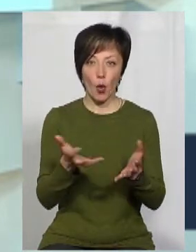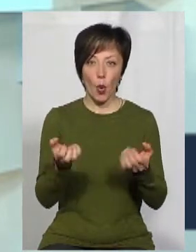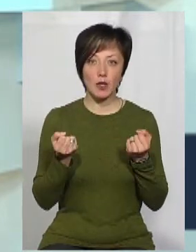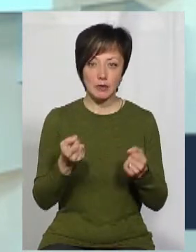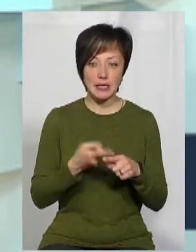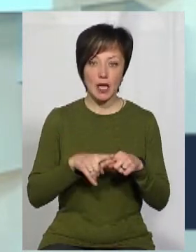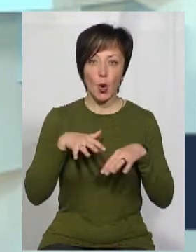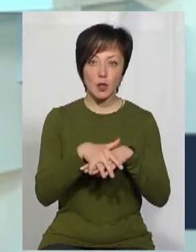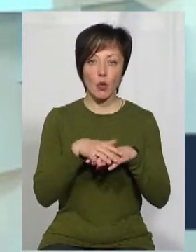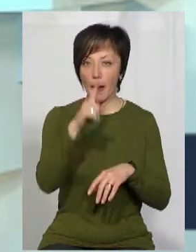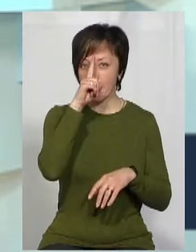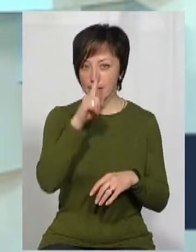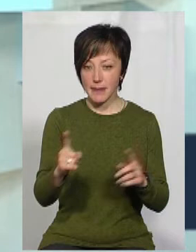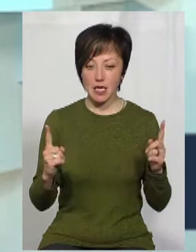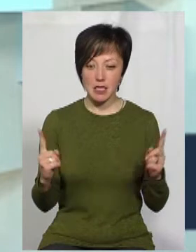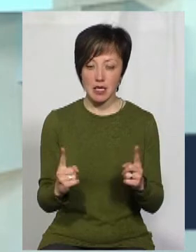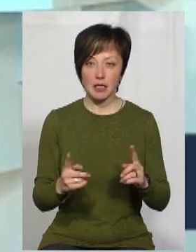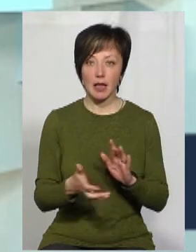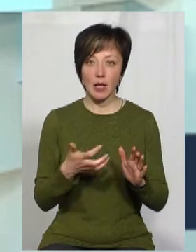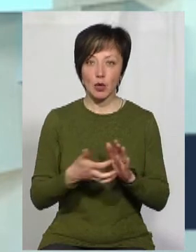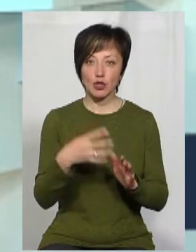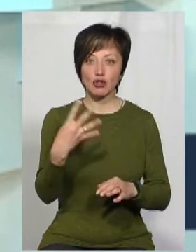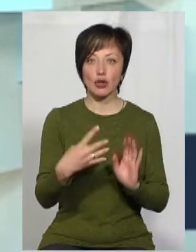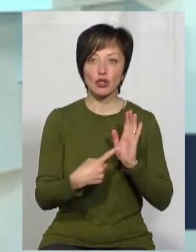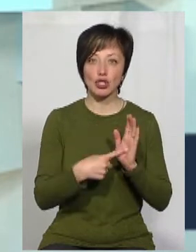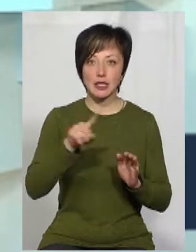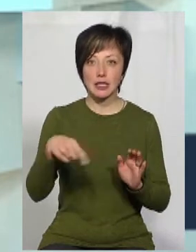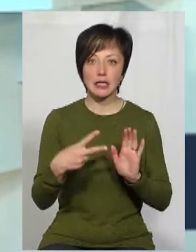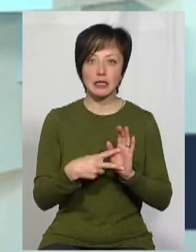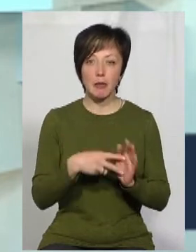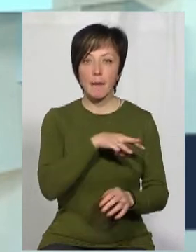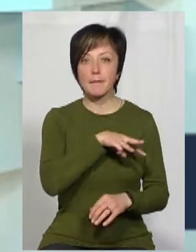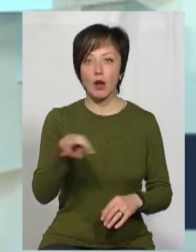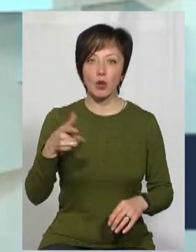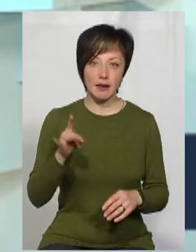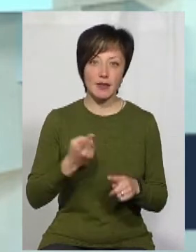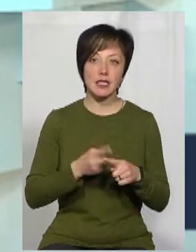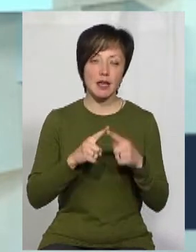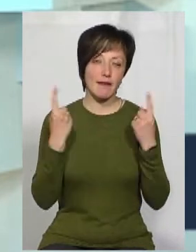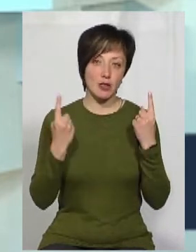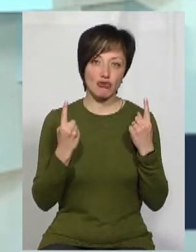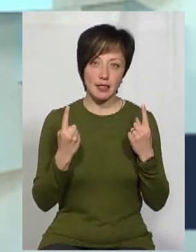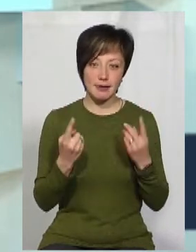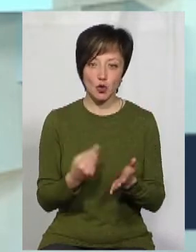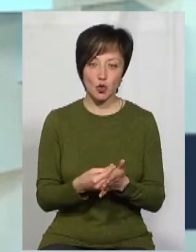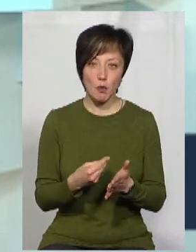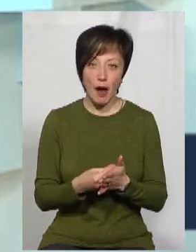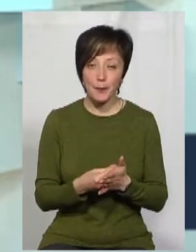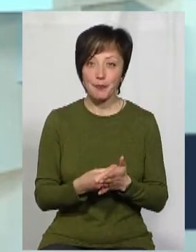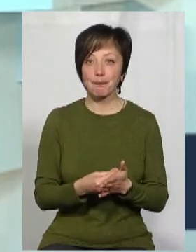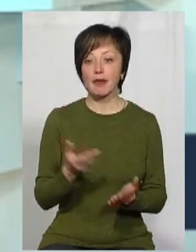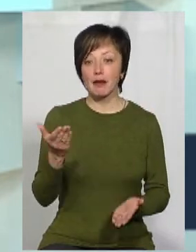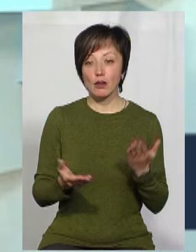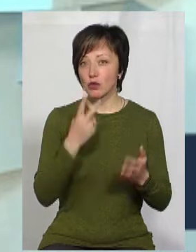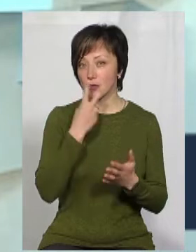це тільки з розрахунку місяця, недоотримали 46,7 мільйона гривень. Це величезна насправді сума. А